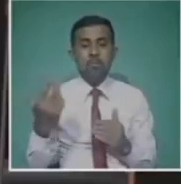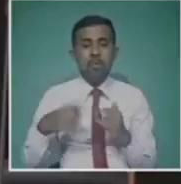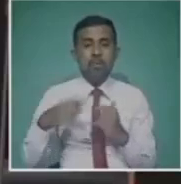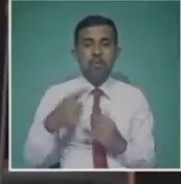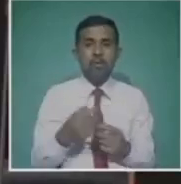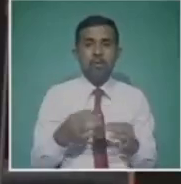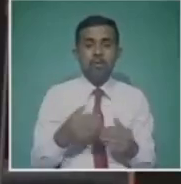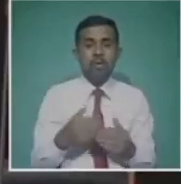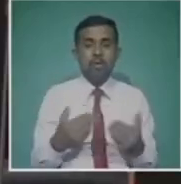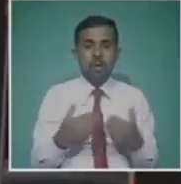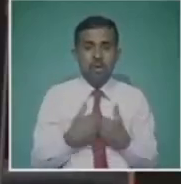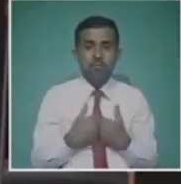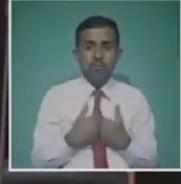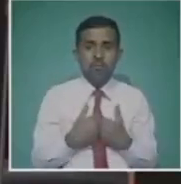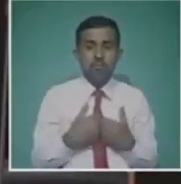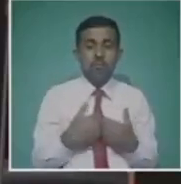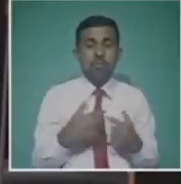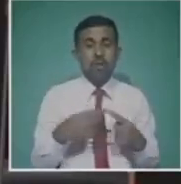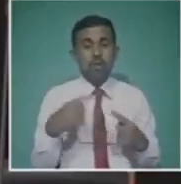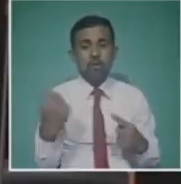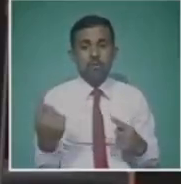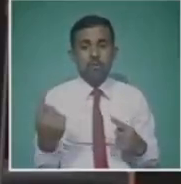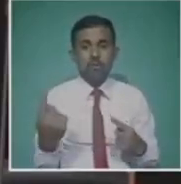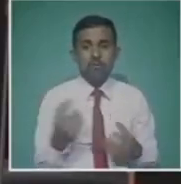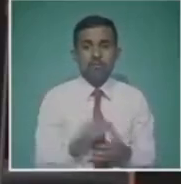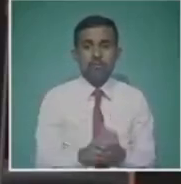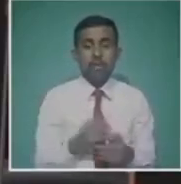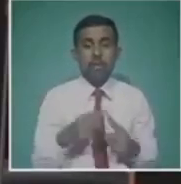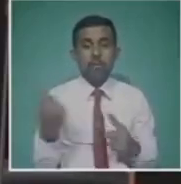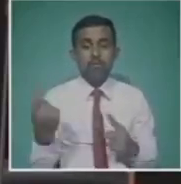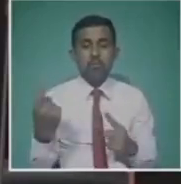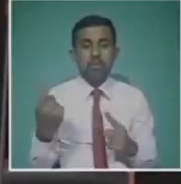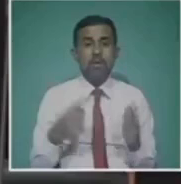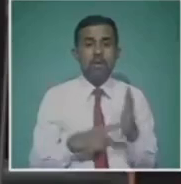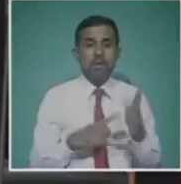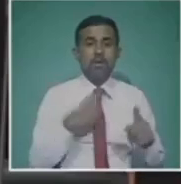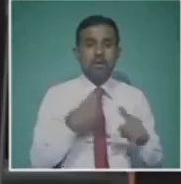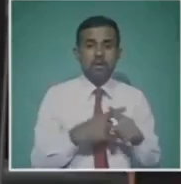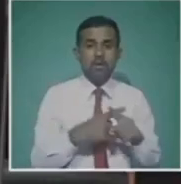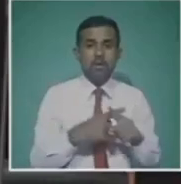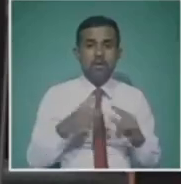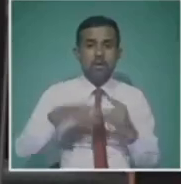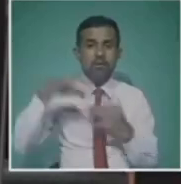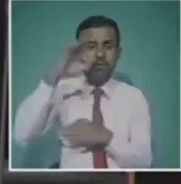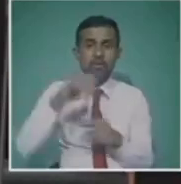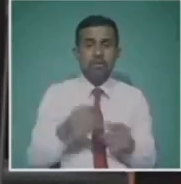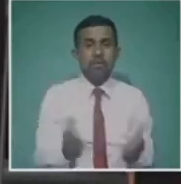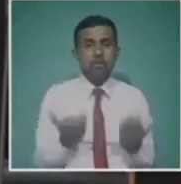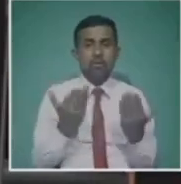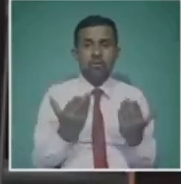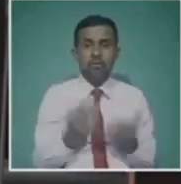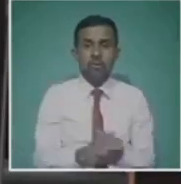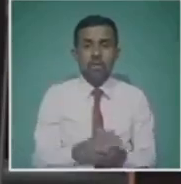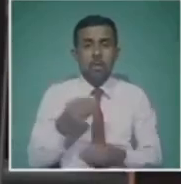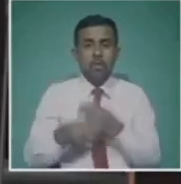මේ එන අපිට තියෙන අඩු ගානේ මේ බාහිර උසාවි ටැක්ස් කරන්න විශ්වවිද්‍යාලයක් හරි කමන්නේ